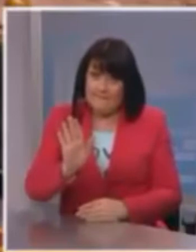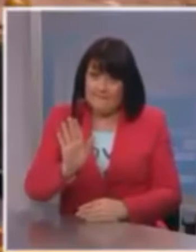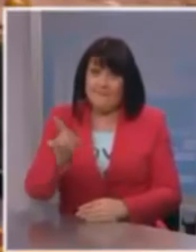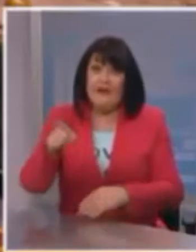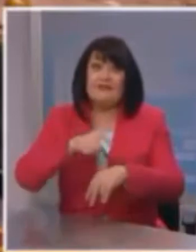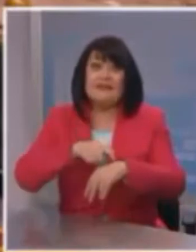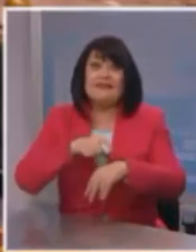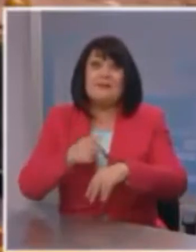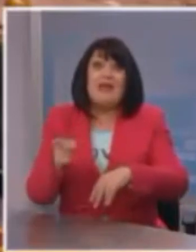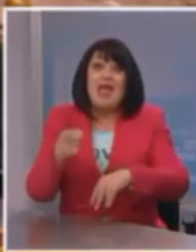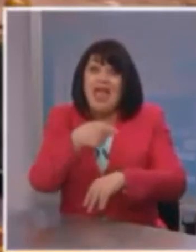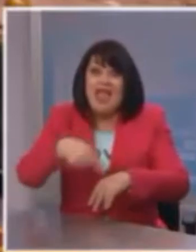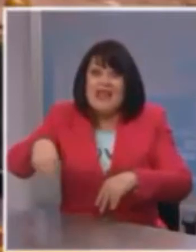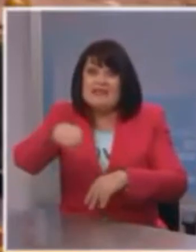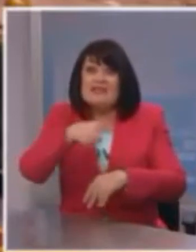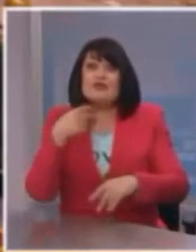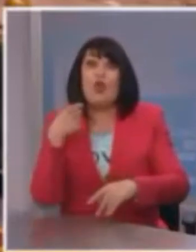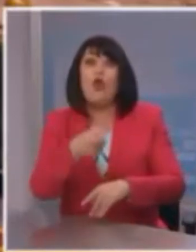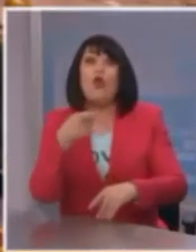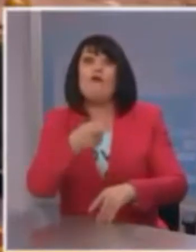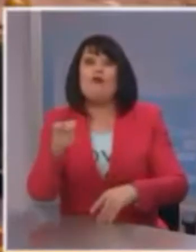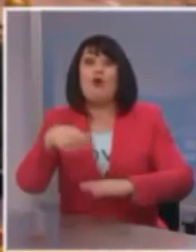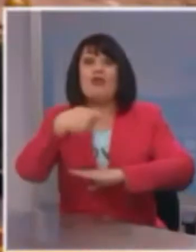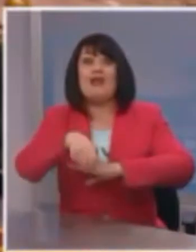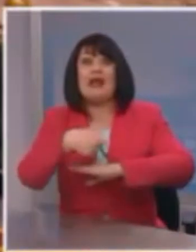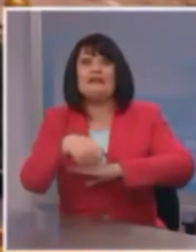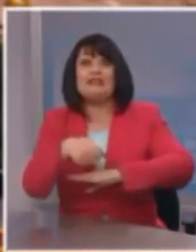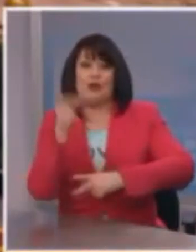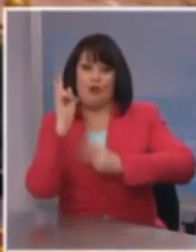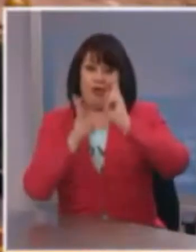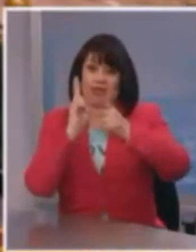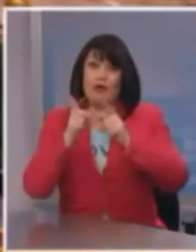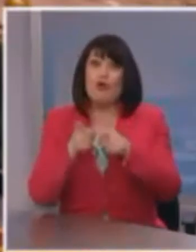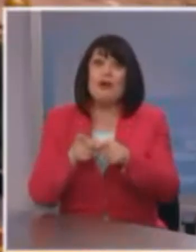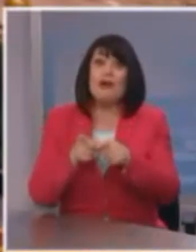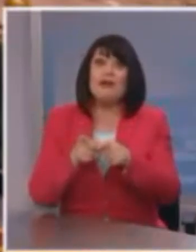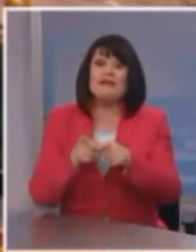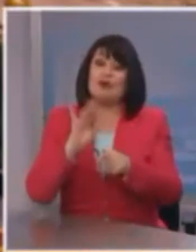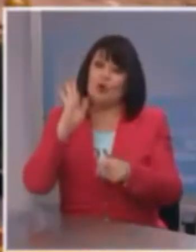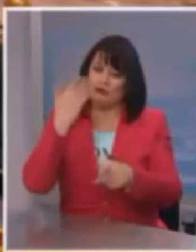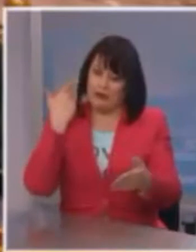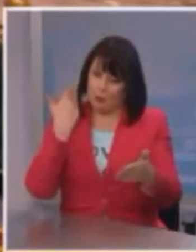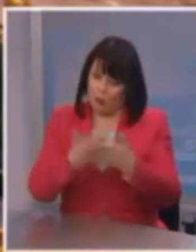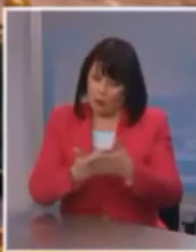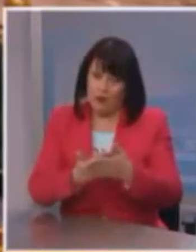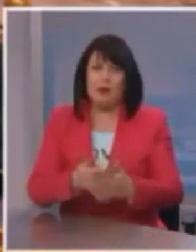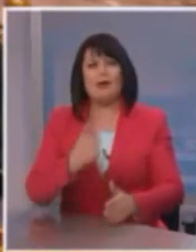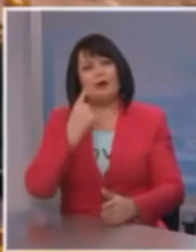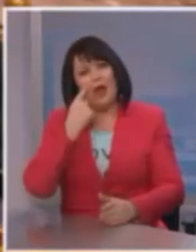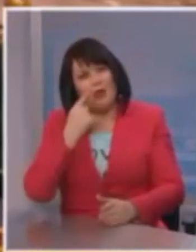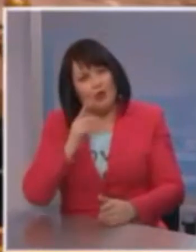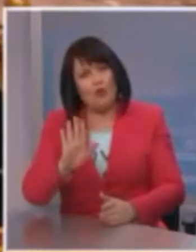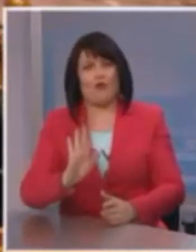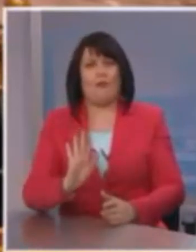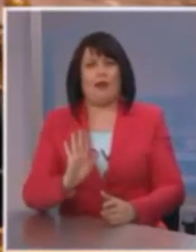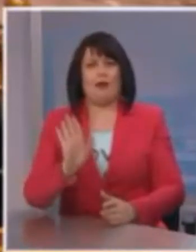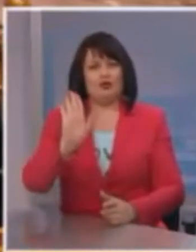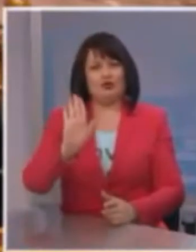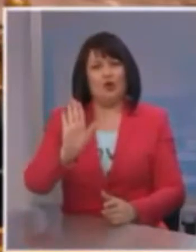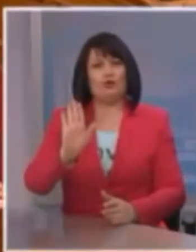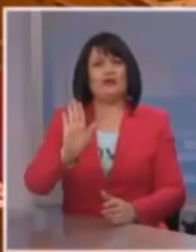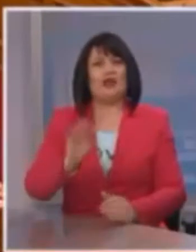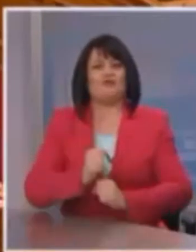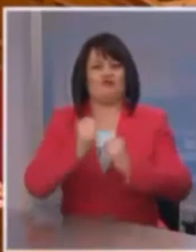για δολοφονία. Όταν λοιπόν τελειώσει αυτή η υπόθεση, τότε να έρχεται το ανάστημα και το πολιτικό να